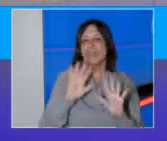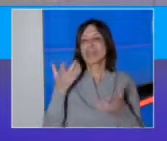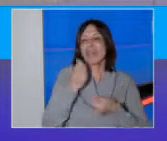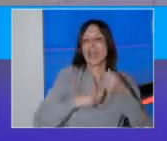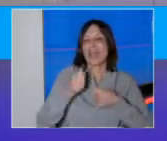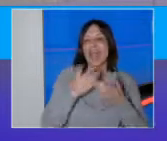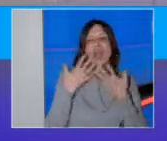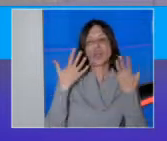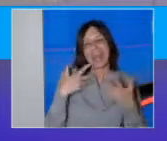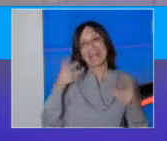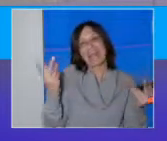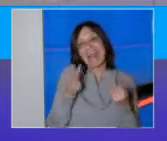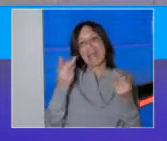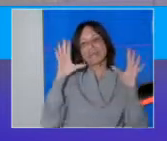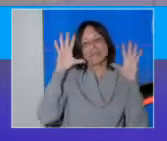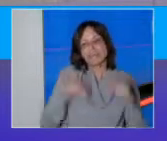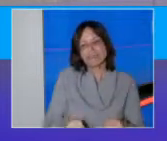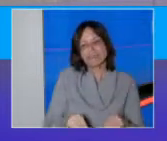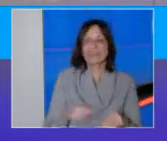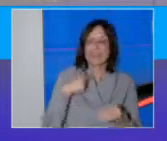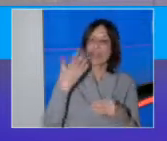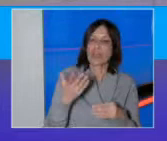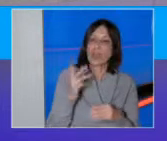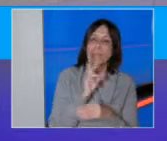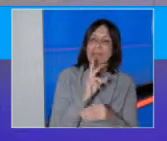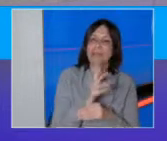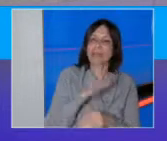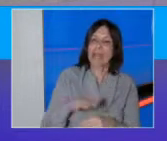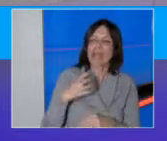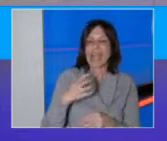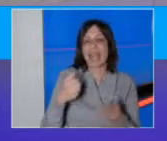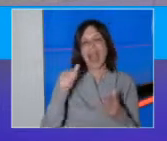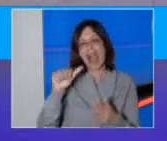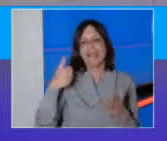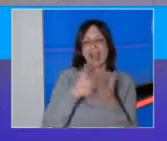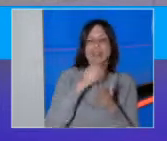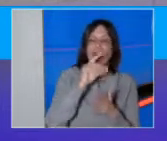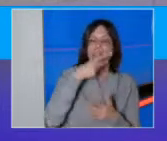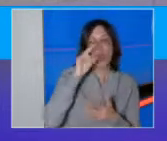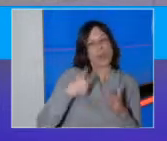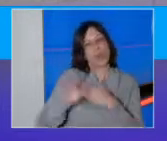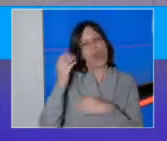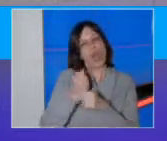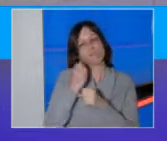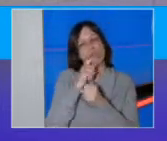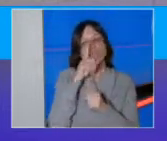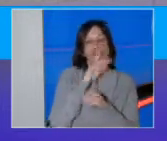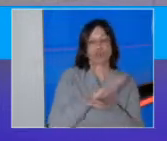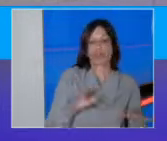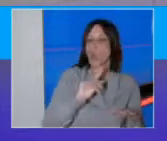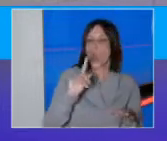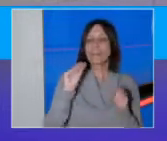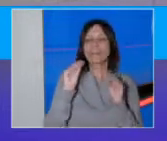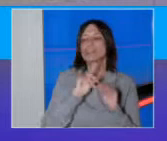מאחורה. הכי קל, מורידים את השלטר. טוב, נתנו בייביסיטר לילדי הגן ואלף הדלת, ההורים ילכו לעבוד, ושקט לנו. לא, בית ספר זה